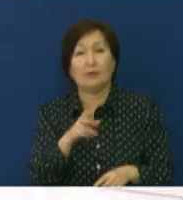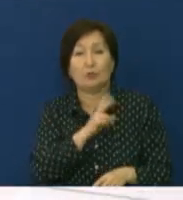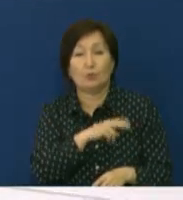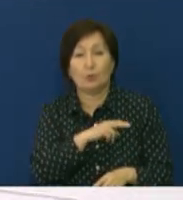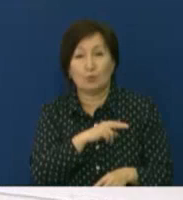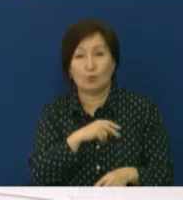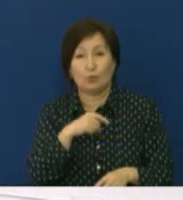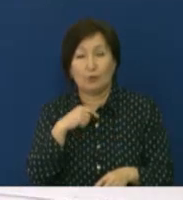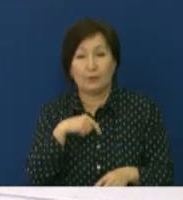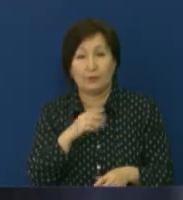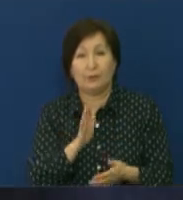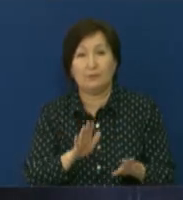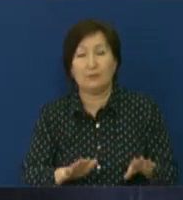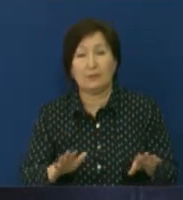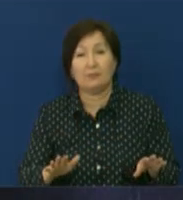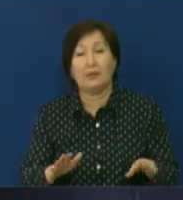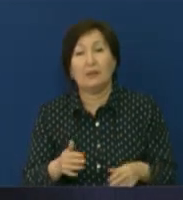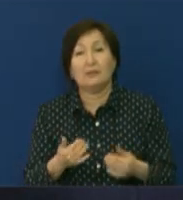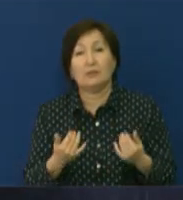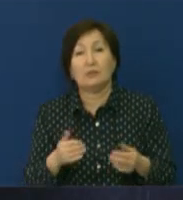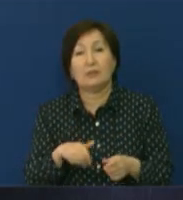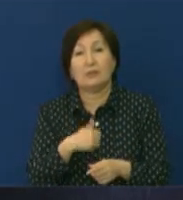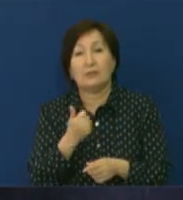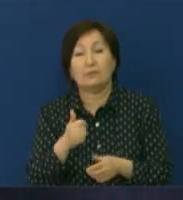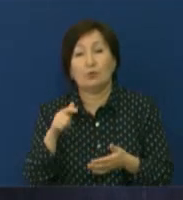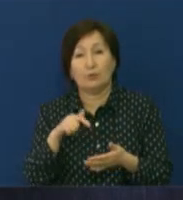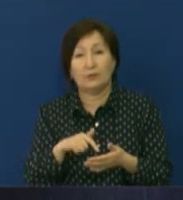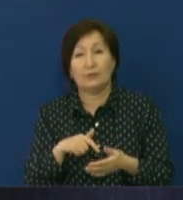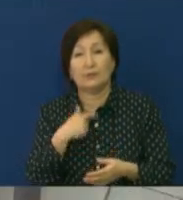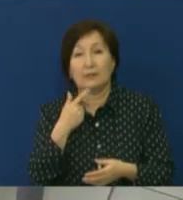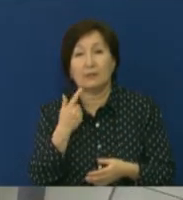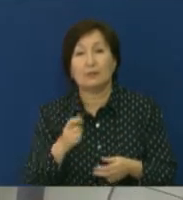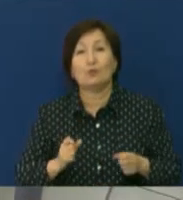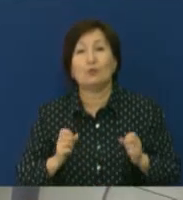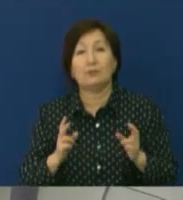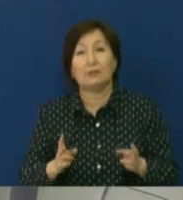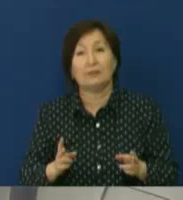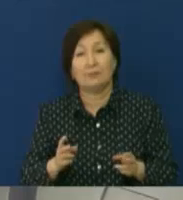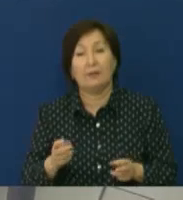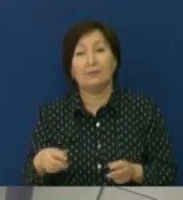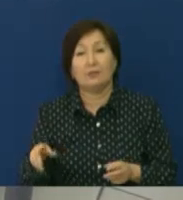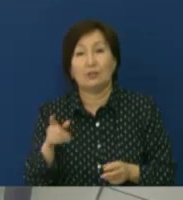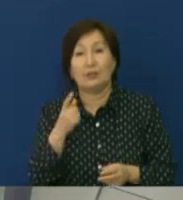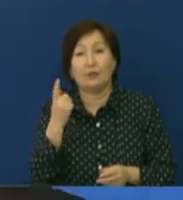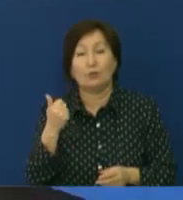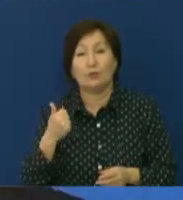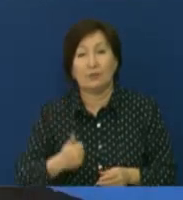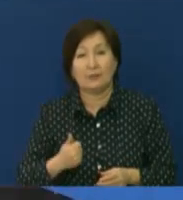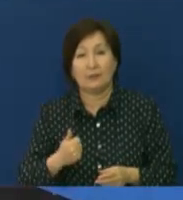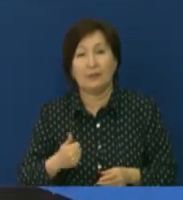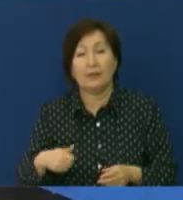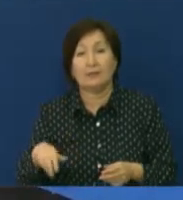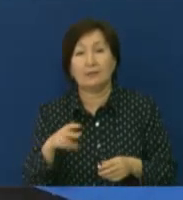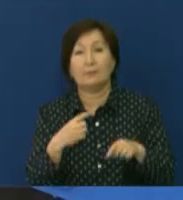практических навыков аким города похожа на мой ахметов предложил студентам колледжа в течение недели разрабатывать проекты первых и вторых